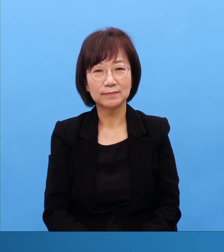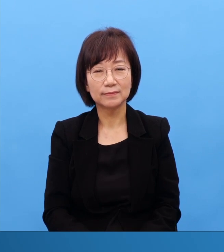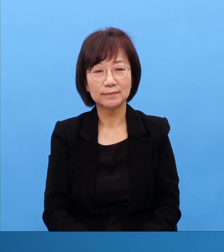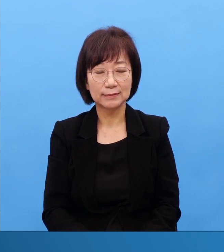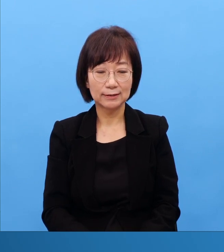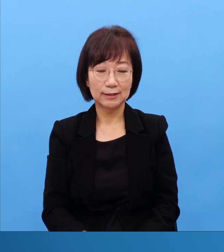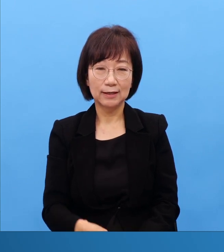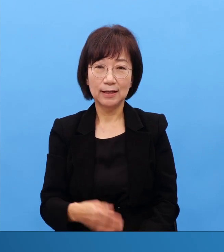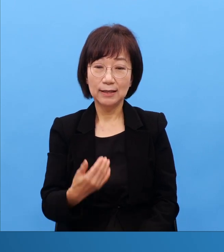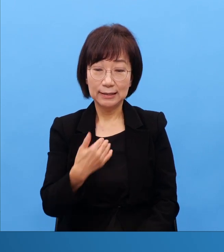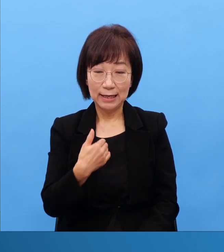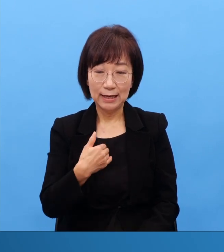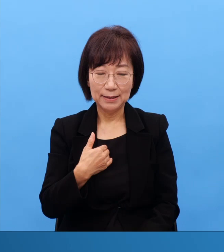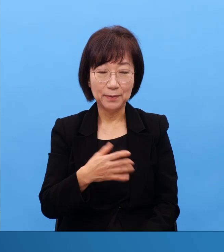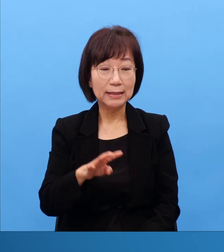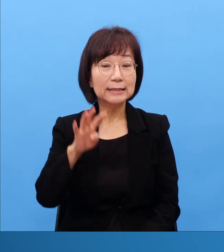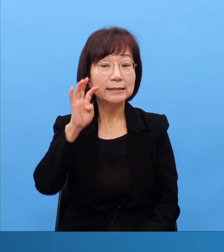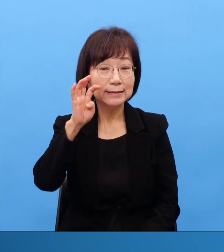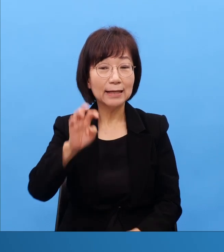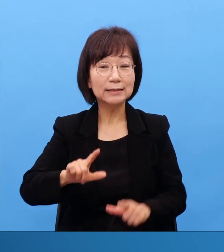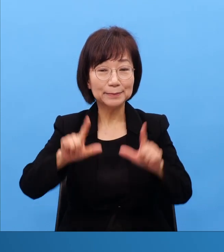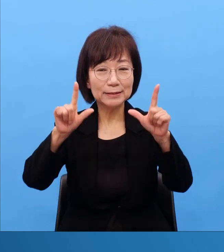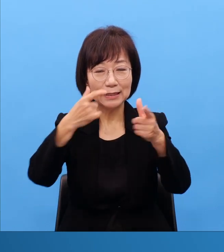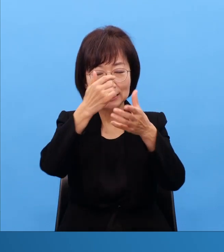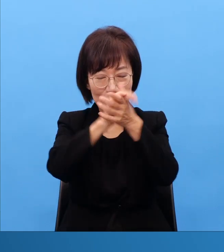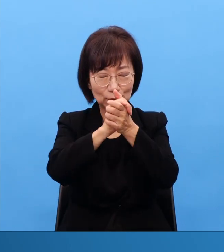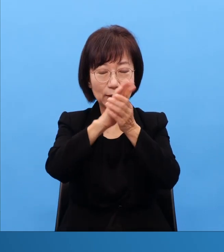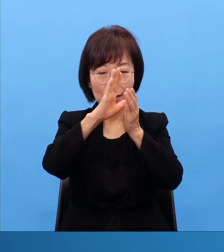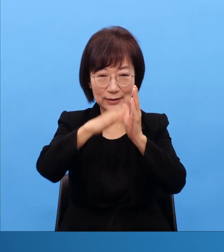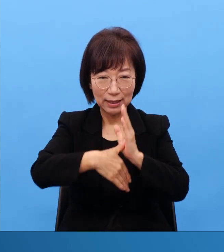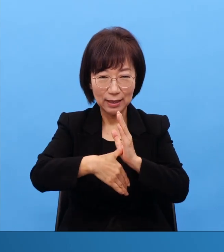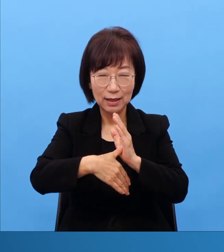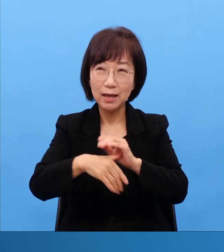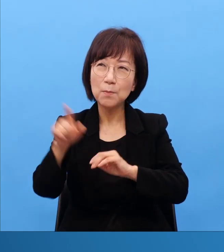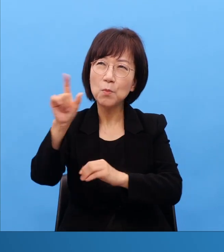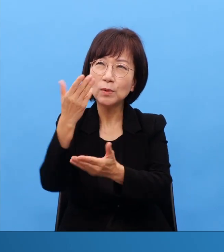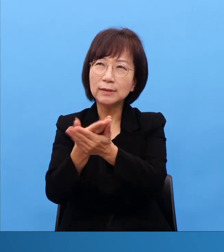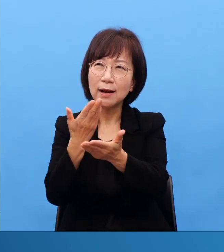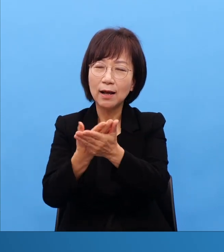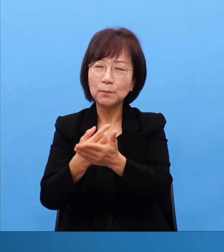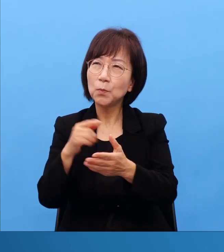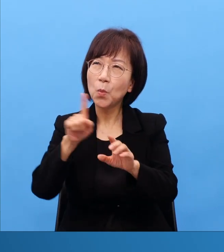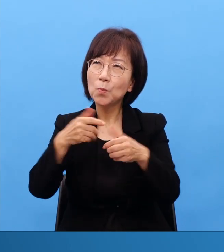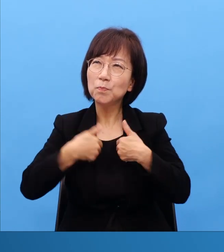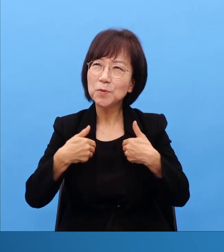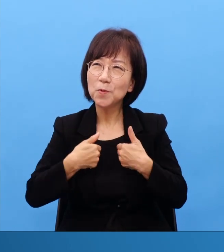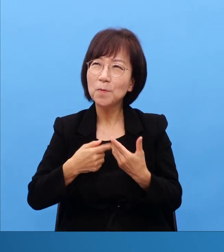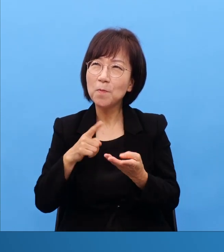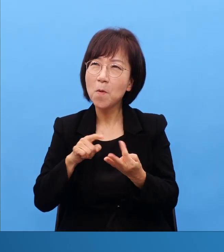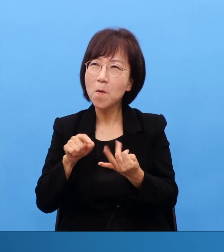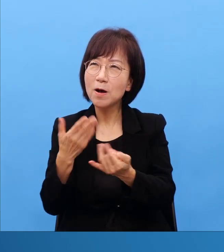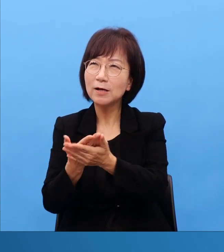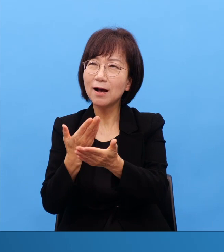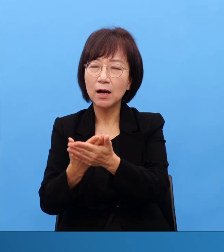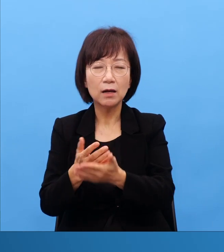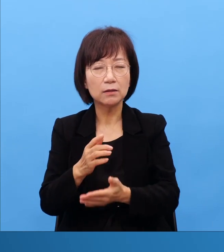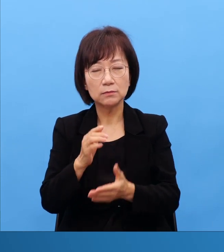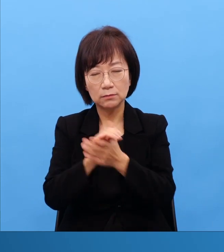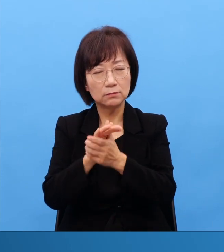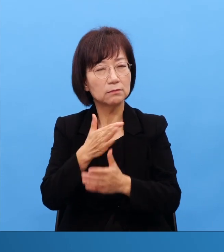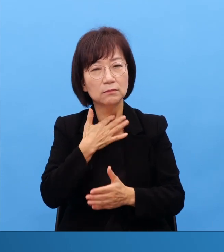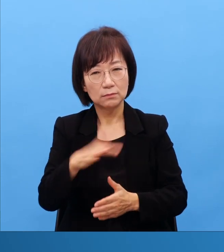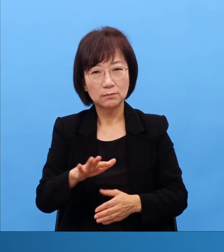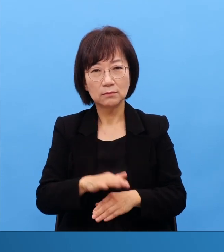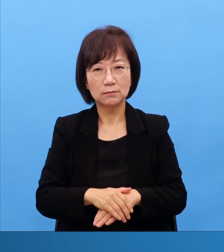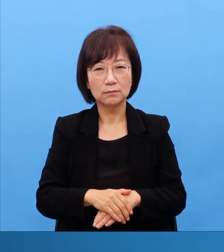처음 뭐 달라. 나중에 하나님 저는 그거 필요 없습니다. There was a time I did fasting prayer for about 40 days and at the beginning of the prayer I continued to pray for this and that